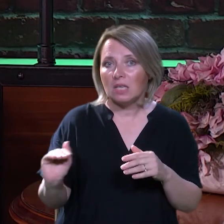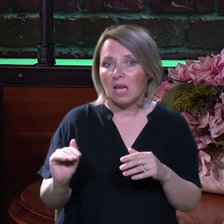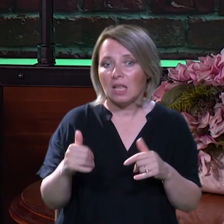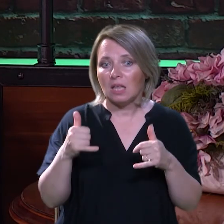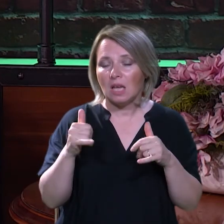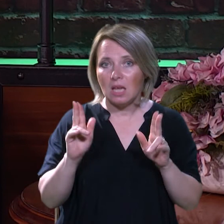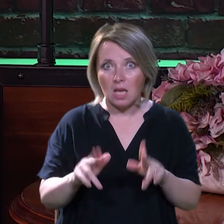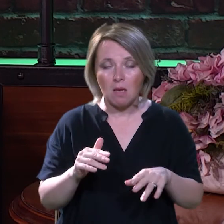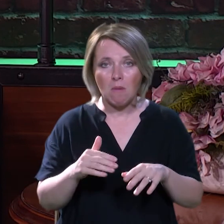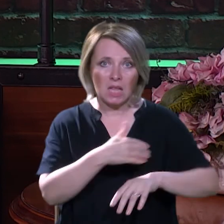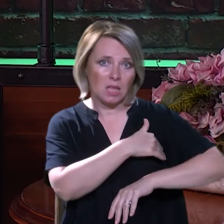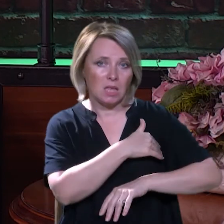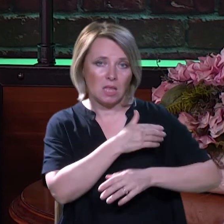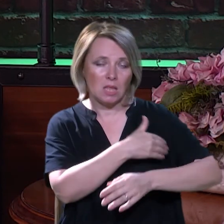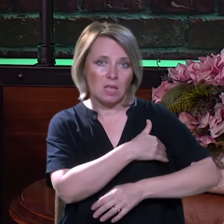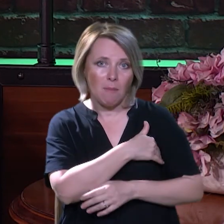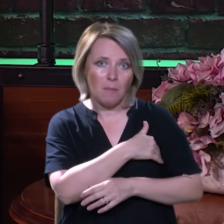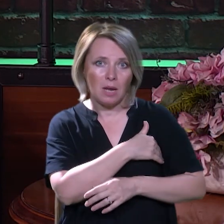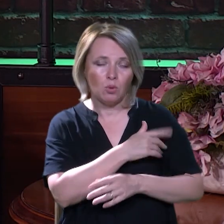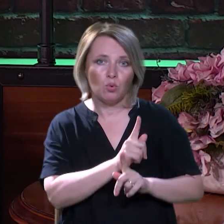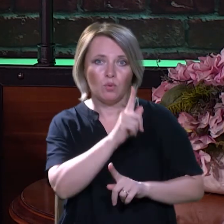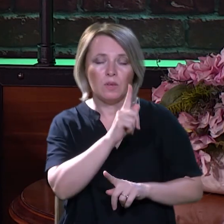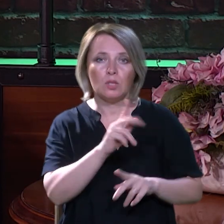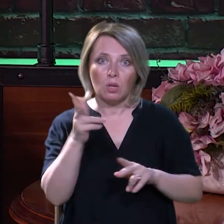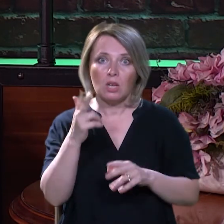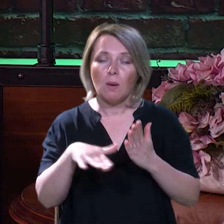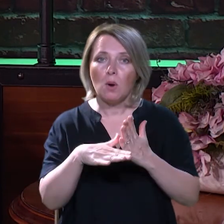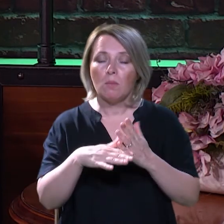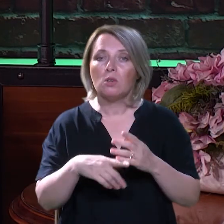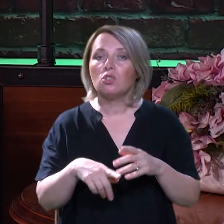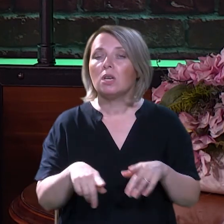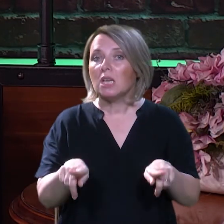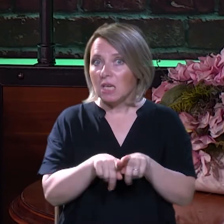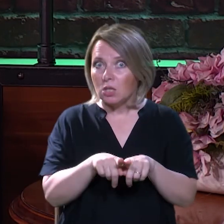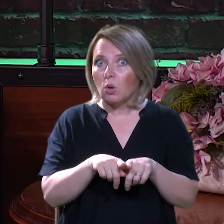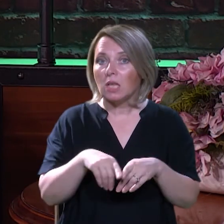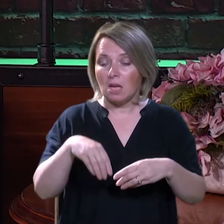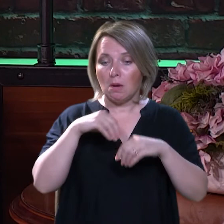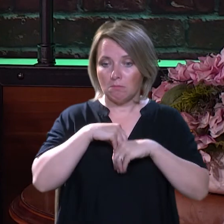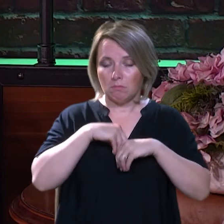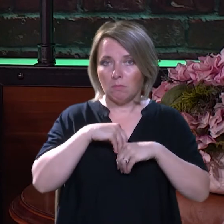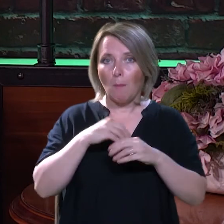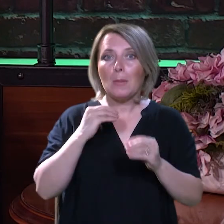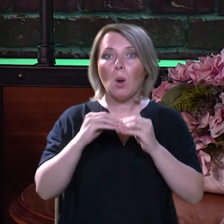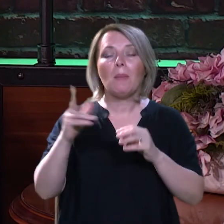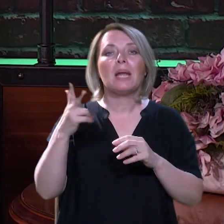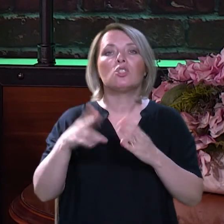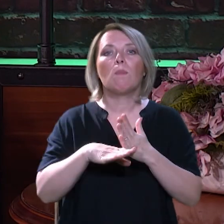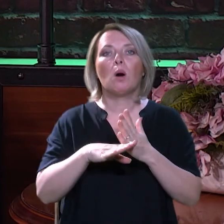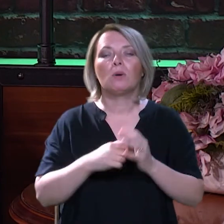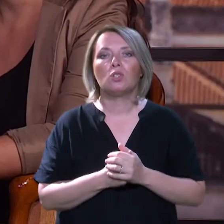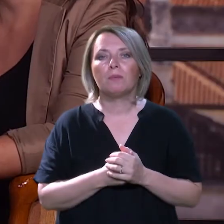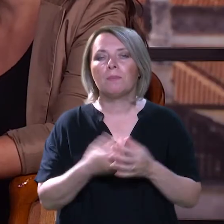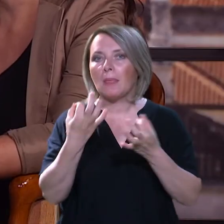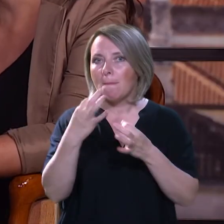ima temperaturu, tražite pomoć. Isto tako kad dijete ima nekakav emocionalni problem, tražite pomoć. Da to izjednačimo. I ovo što smo